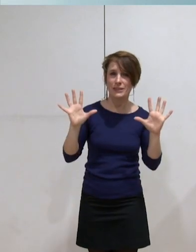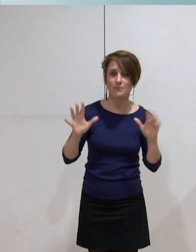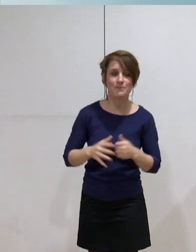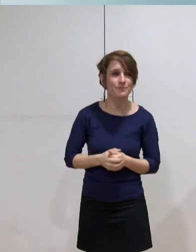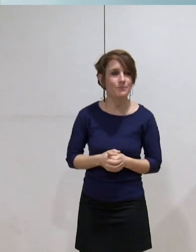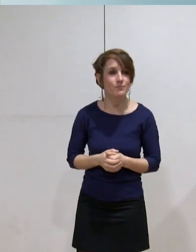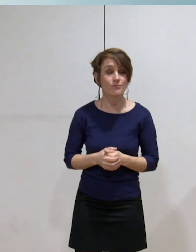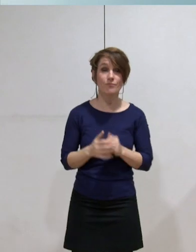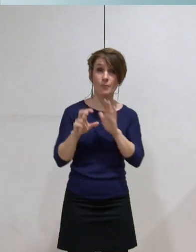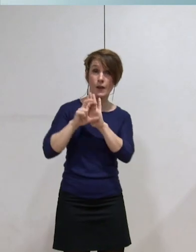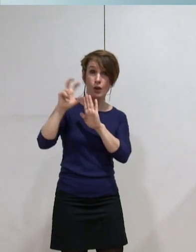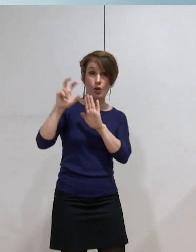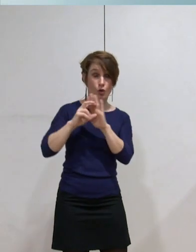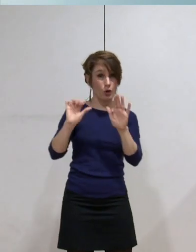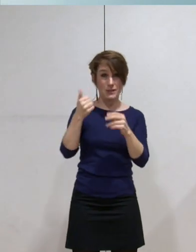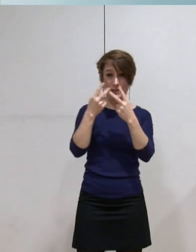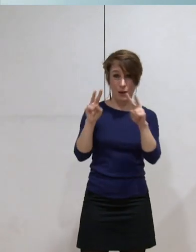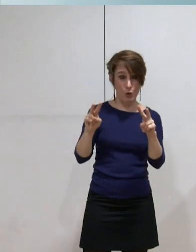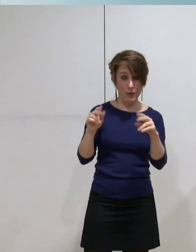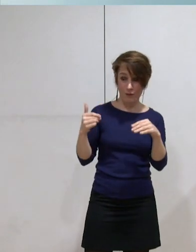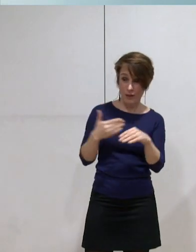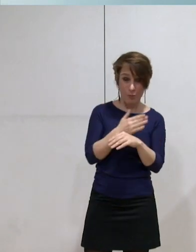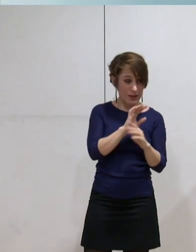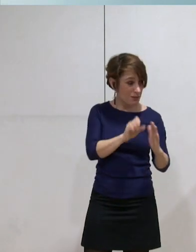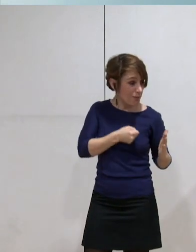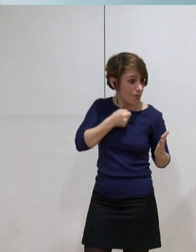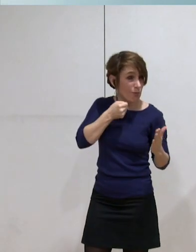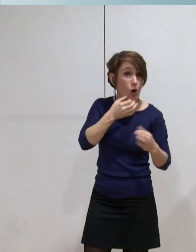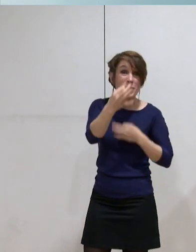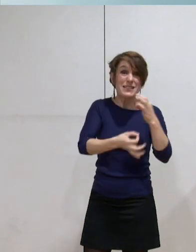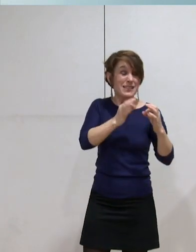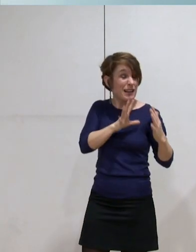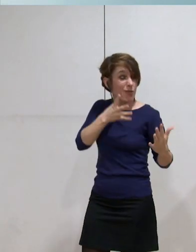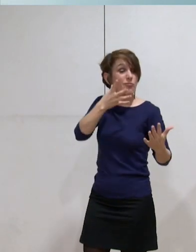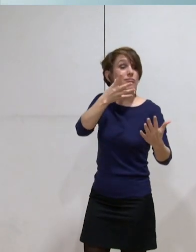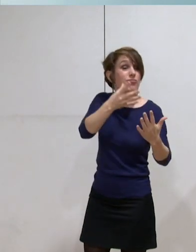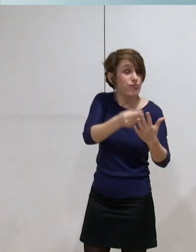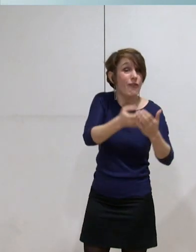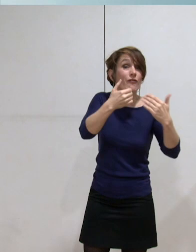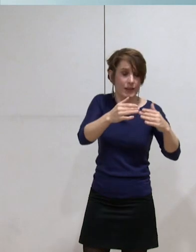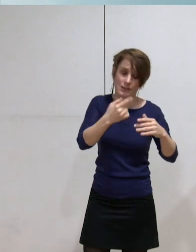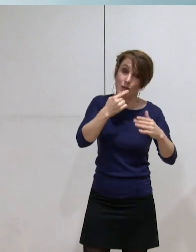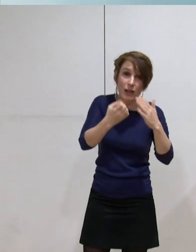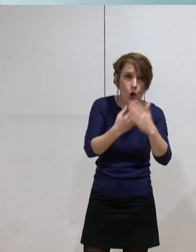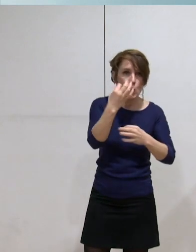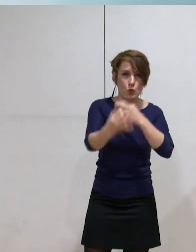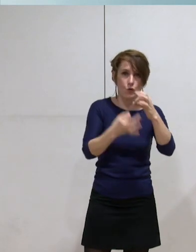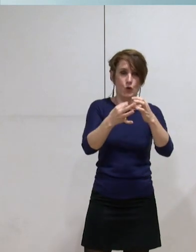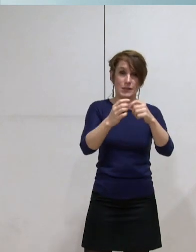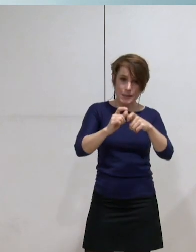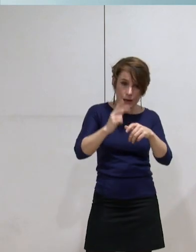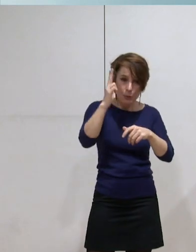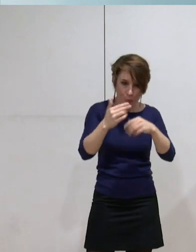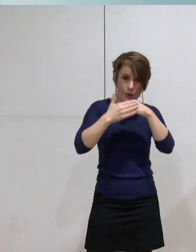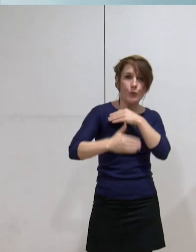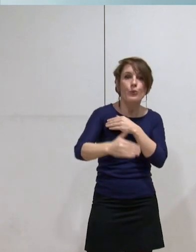à être arrivée au bout d'un cycle elle doit être également la première à paver le chemin nouveau au service des habitants et